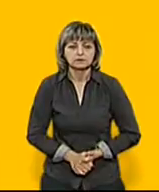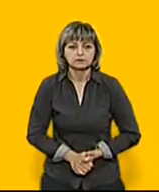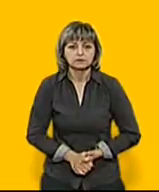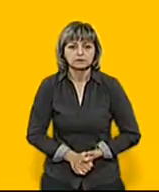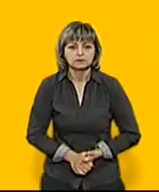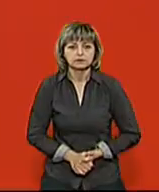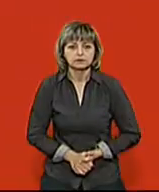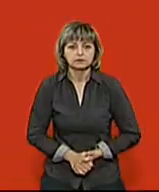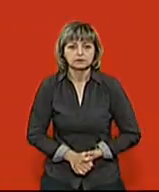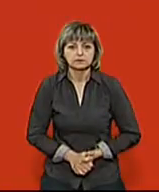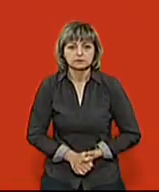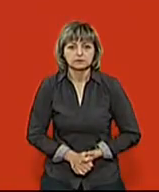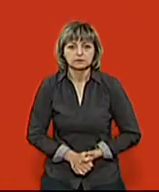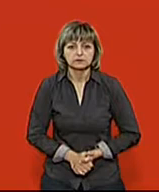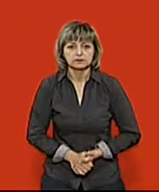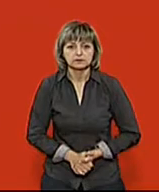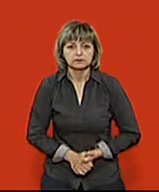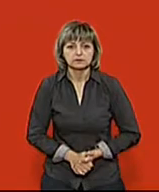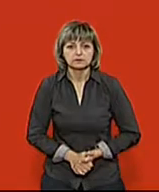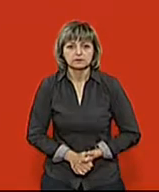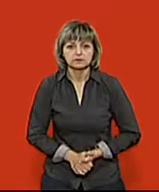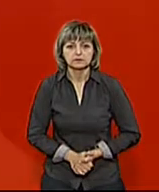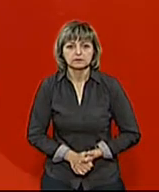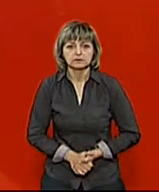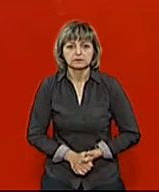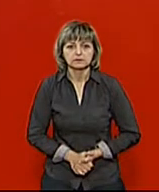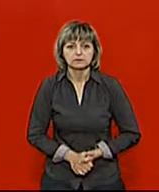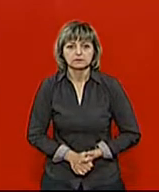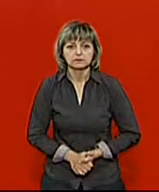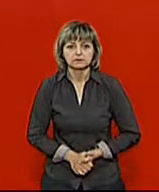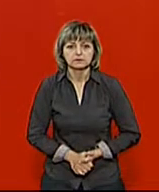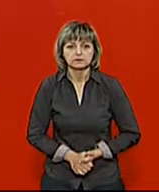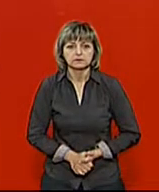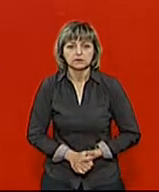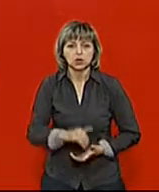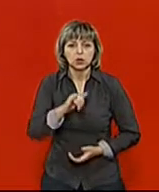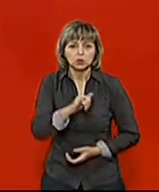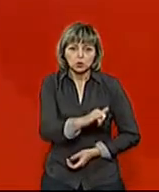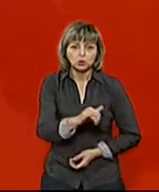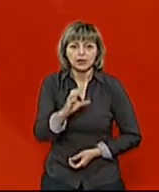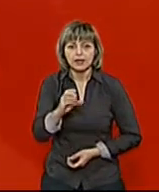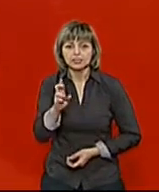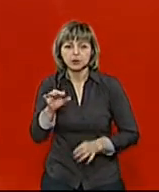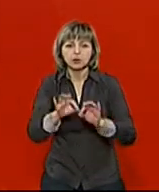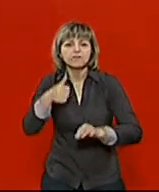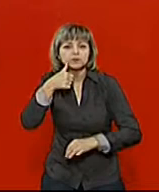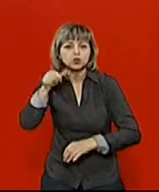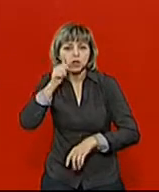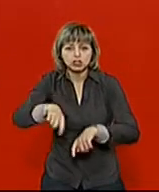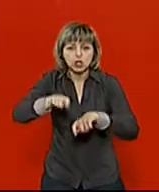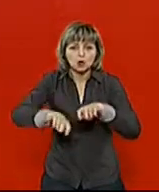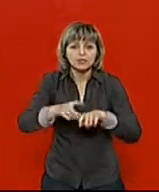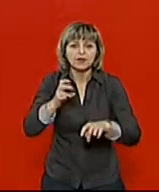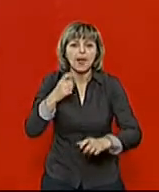У по СБУ прокоментували вчорашні обшуки